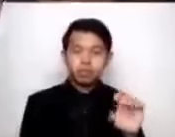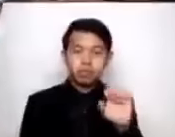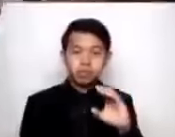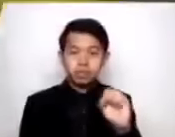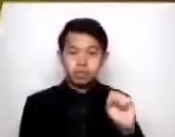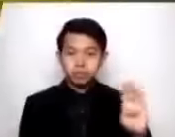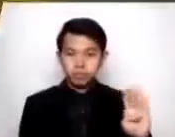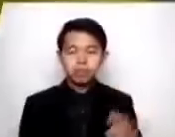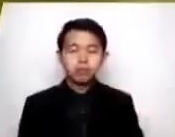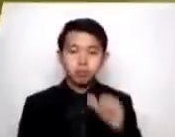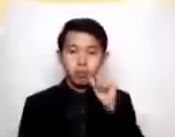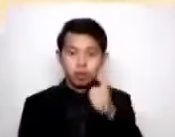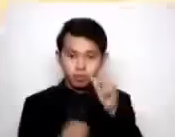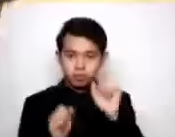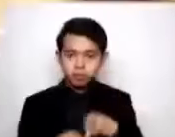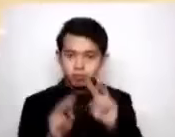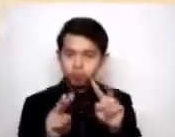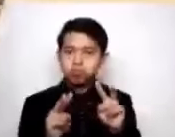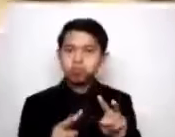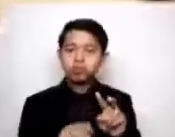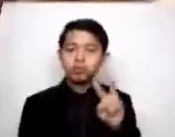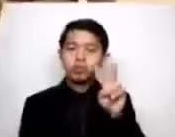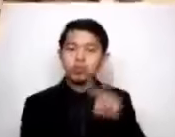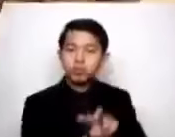sa GTV at Heart of Asia.